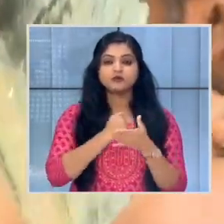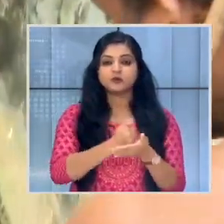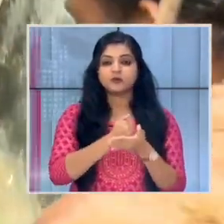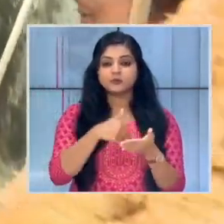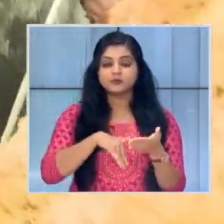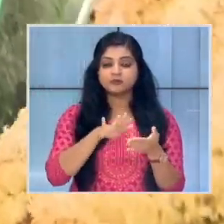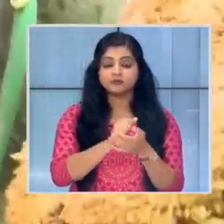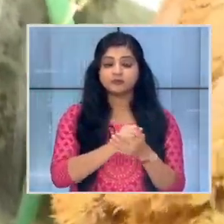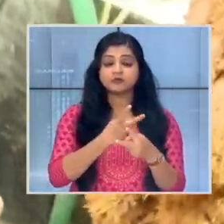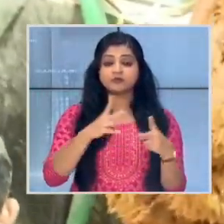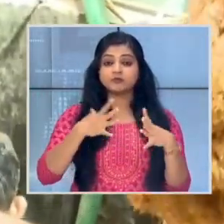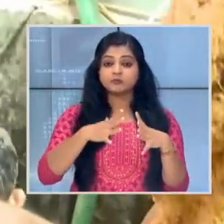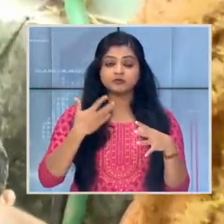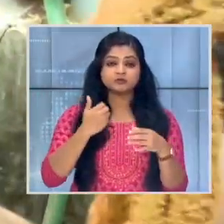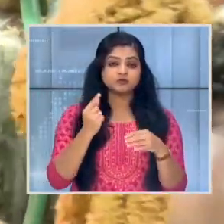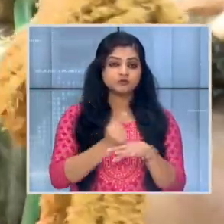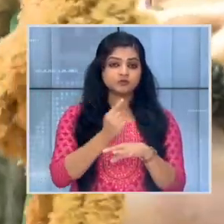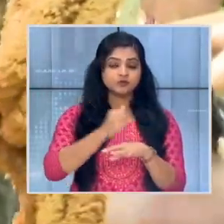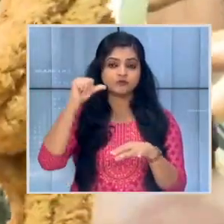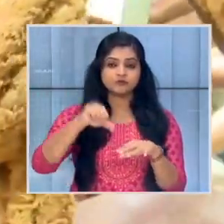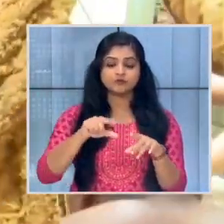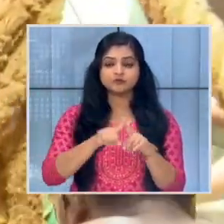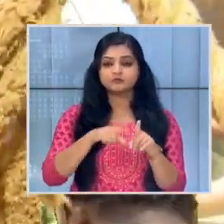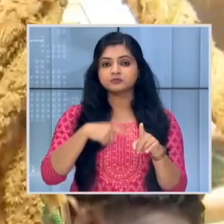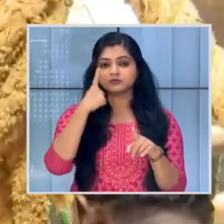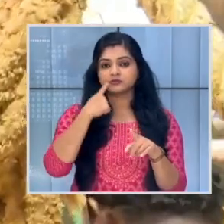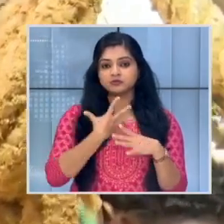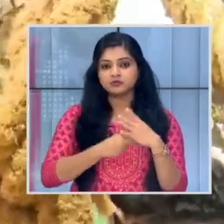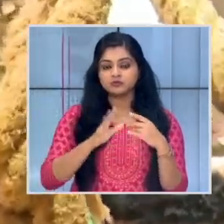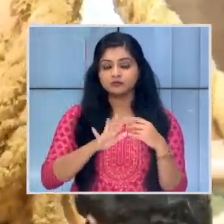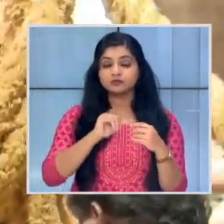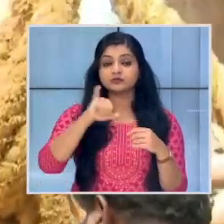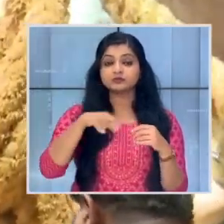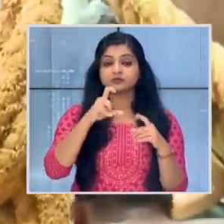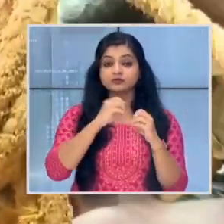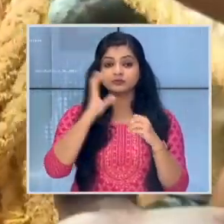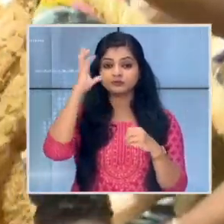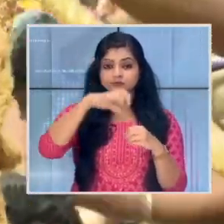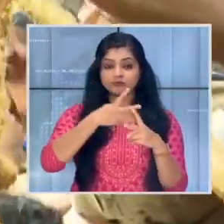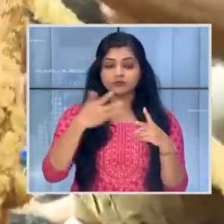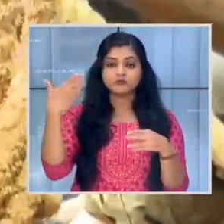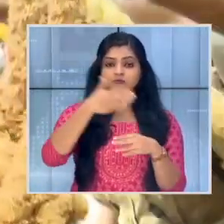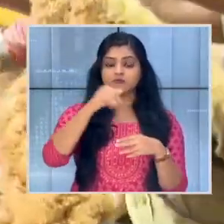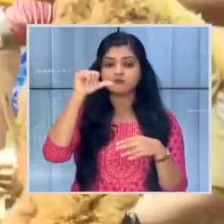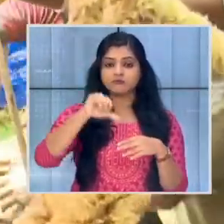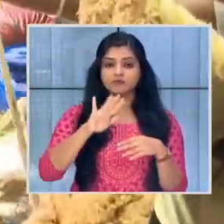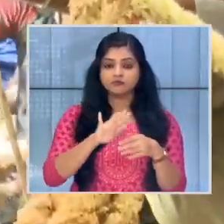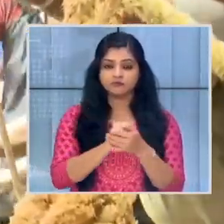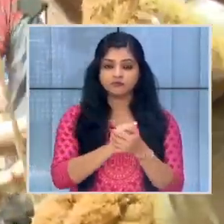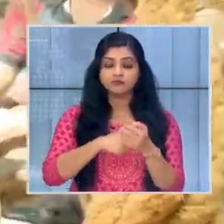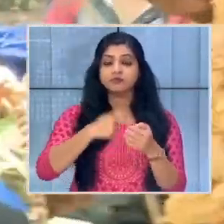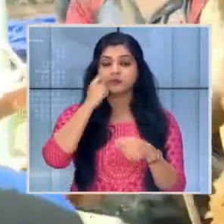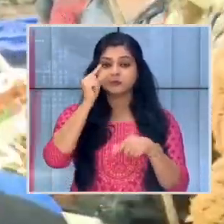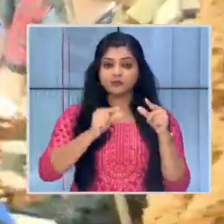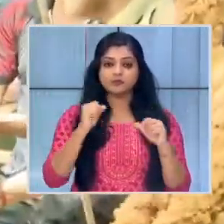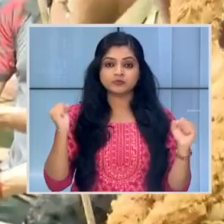മറ്റ് മെഷീനുകളൊന്നും ഉപയോഗിക്കാൻ കഴിയില്ല എന്നുള്ളതാണ് ഏറ്റവും വിഷമകരമായ കാര്യം. JCB ഉൾപ്പെടെ ഒന്നും എത്തിക്കാനും കഴിയില്ല. അതുകൊണ്ട് തന്നെ മാനുവലി തന്നെ ഈ മണ്ണ്